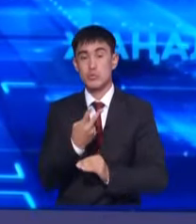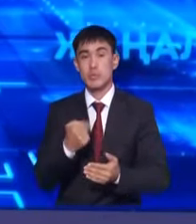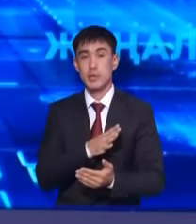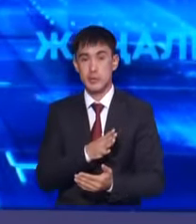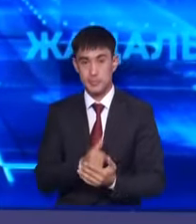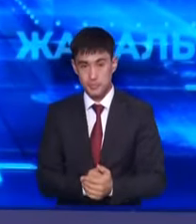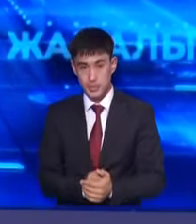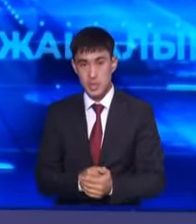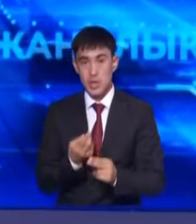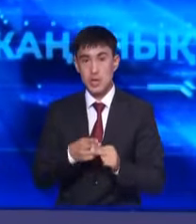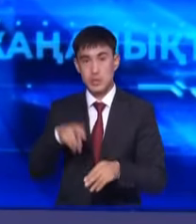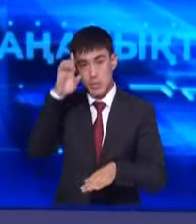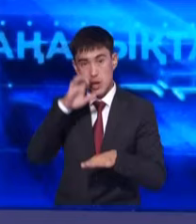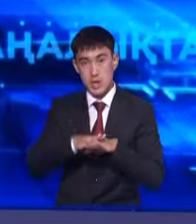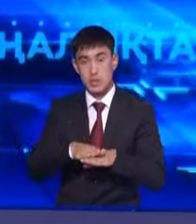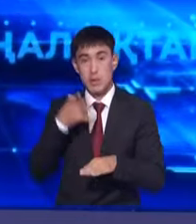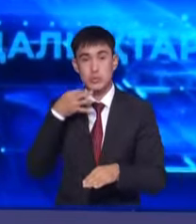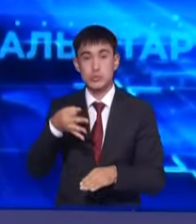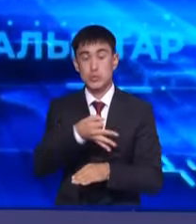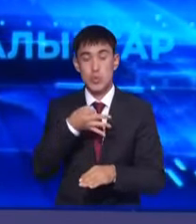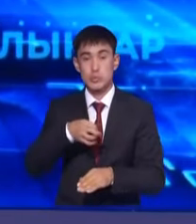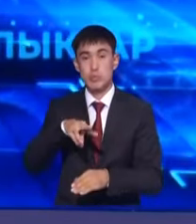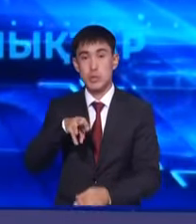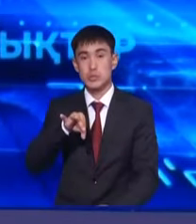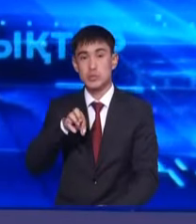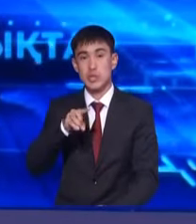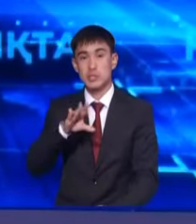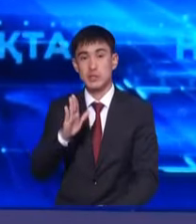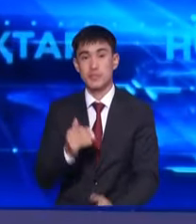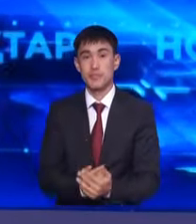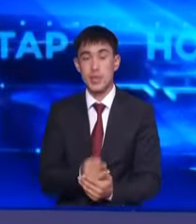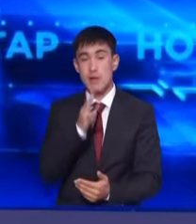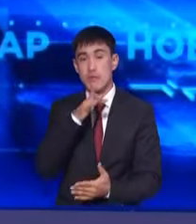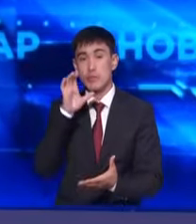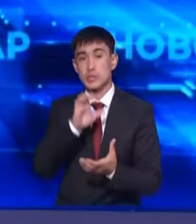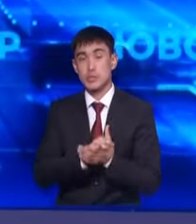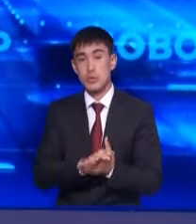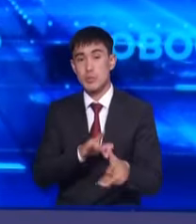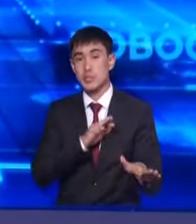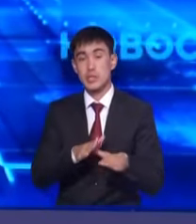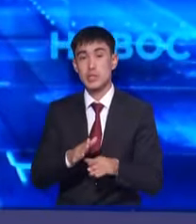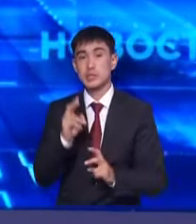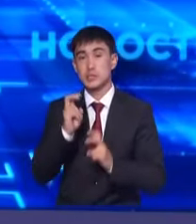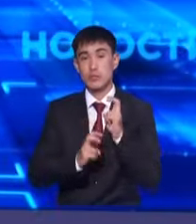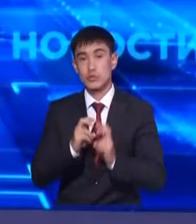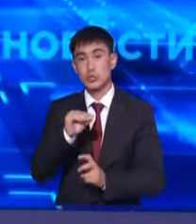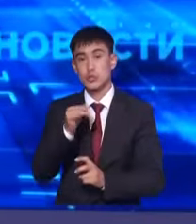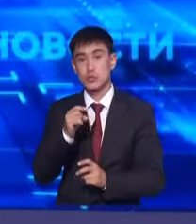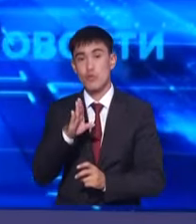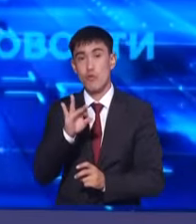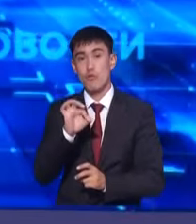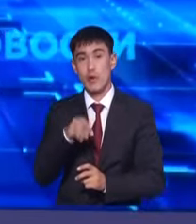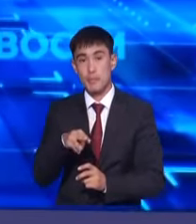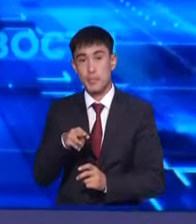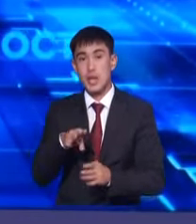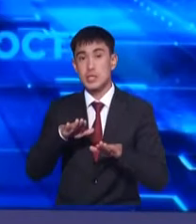подписанном двухстороннем меморандуме. Об этом заявил аким Алматинской области Марат Султангазиев во время ознакомления с деятельностью завода ЖТСУ